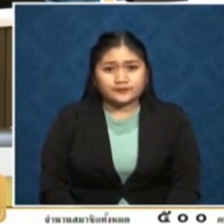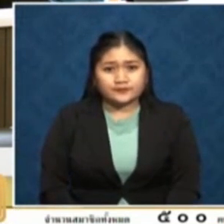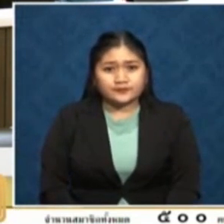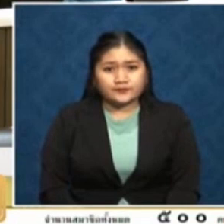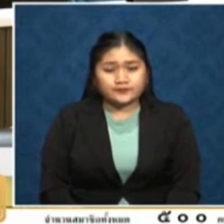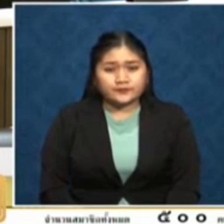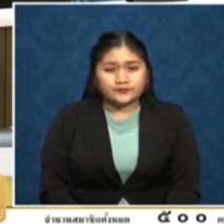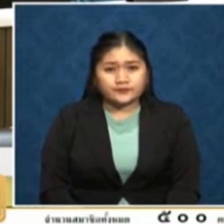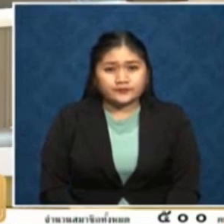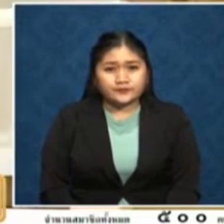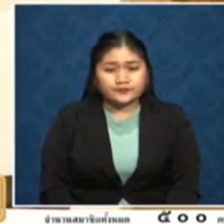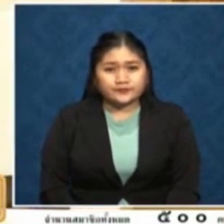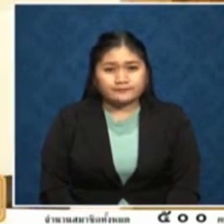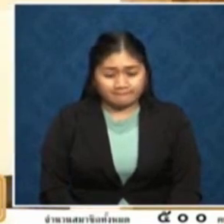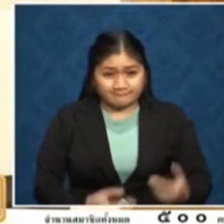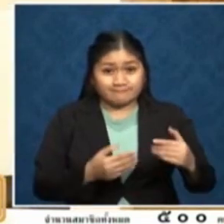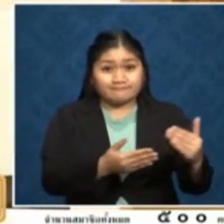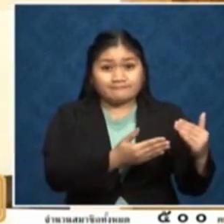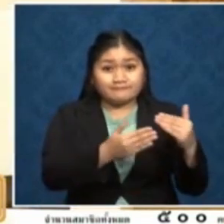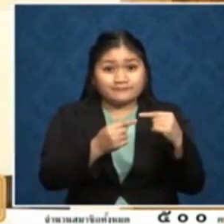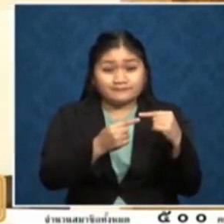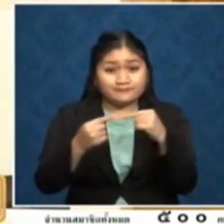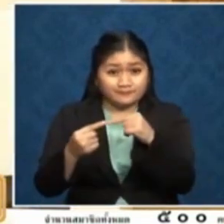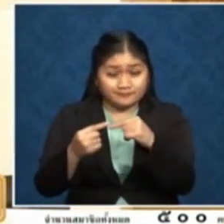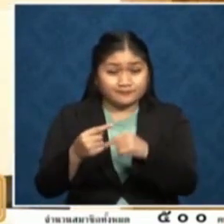าเทียมกันและเป็นสังคมที่อบรับความหลากหลายครับ